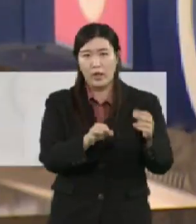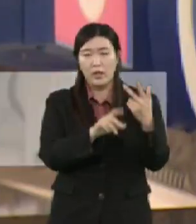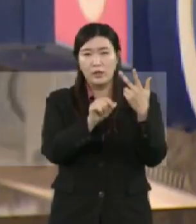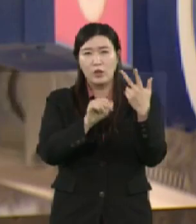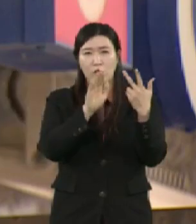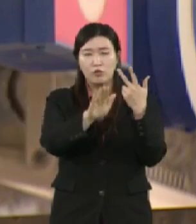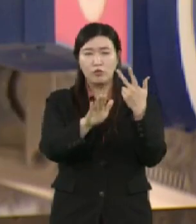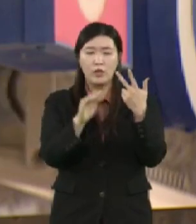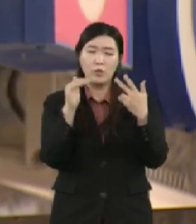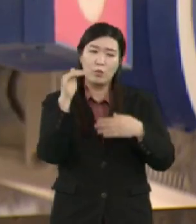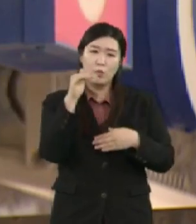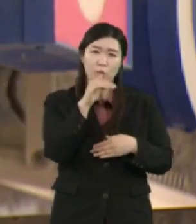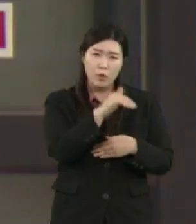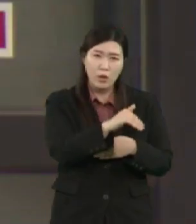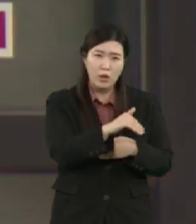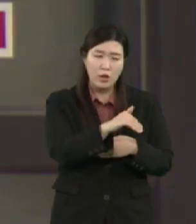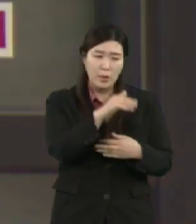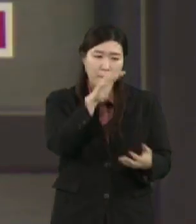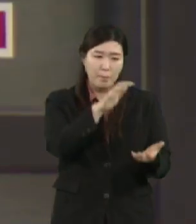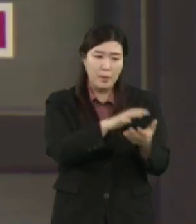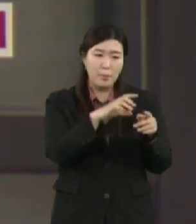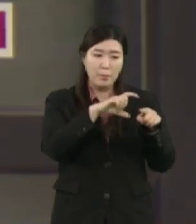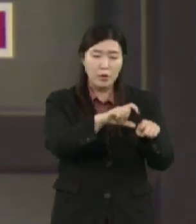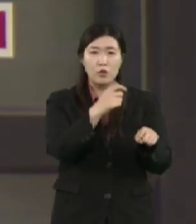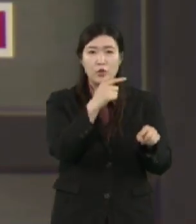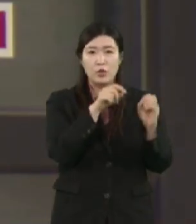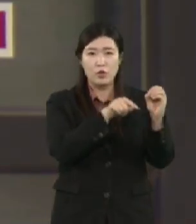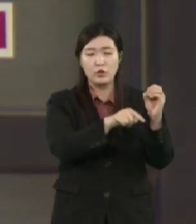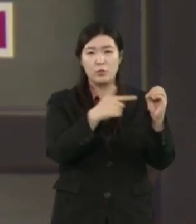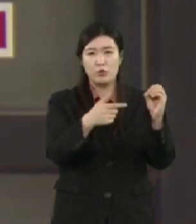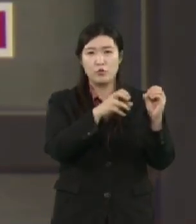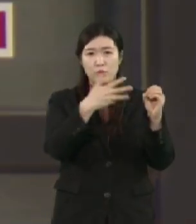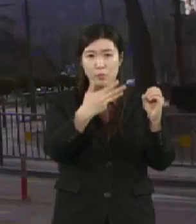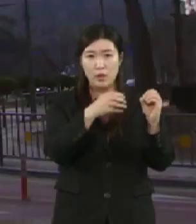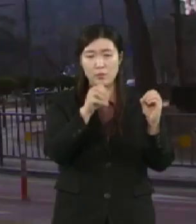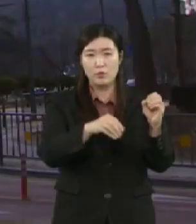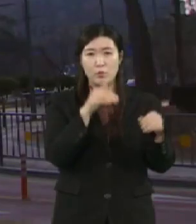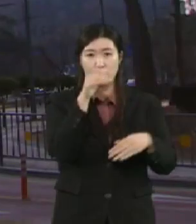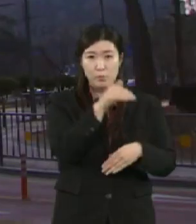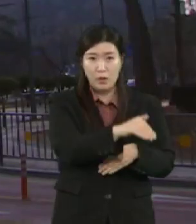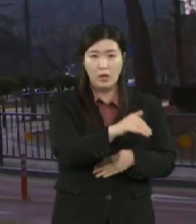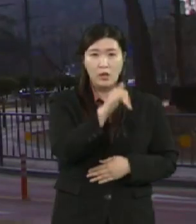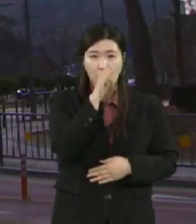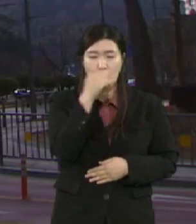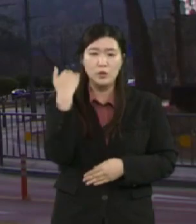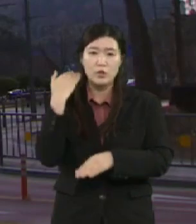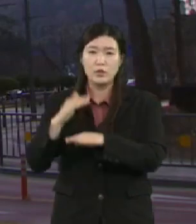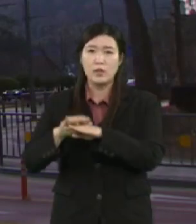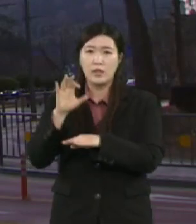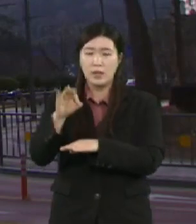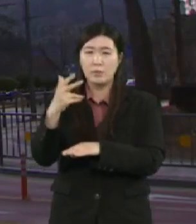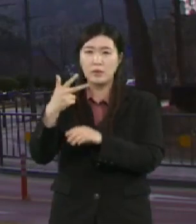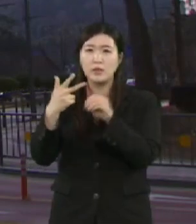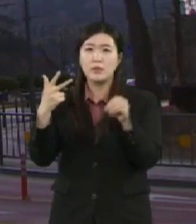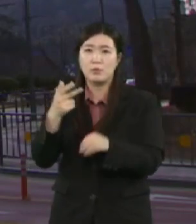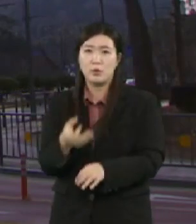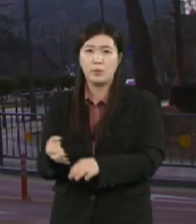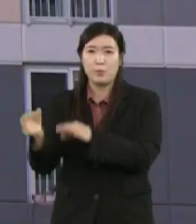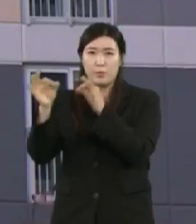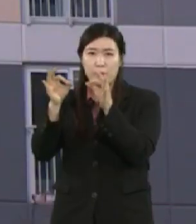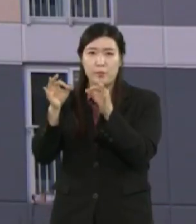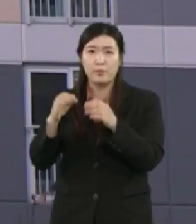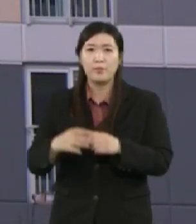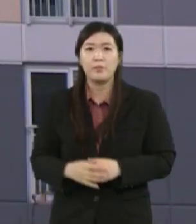하락세가 이어지면서 전년대비 노점 0.68% 하락했고 전세값은 7.2 5%